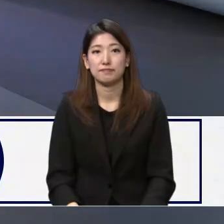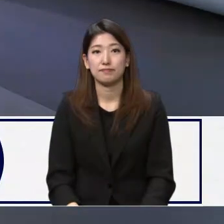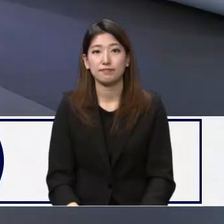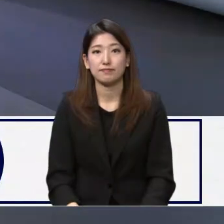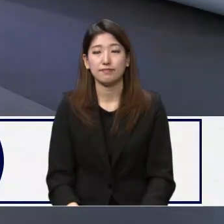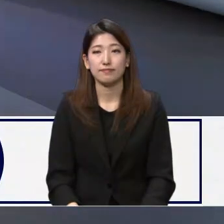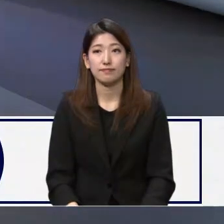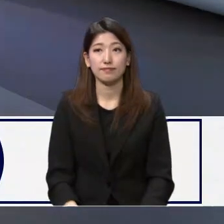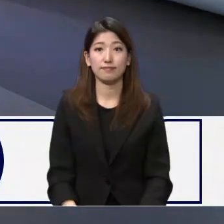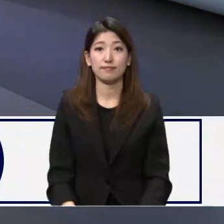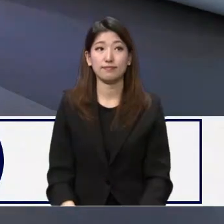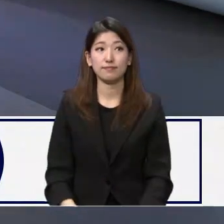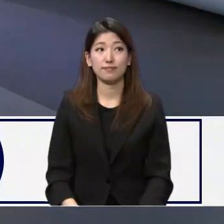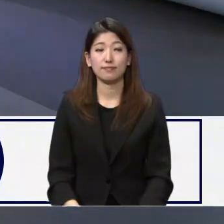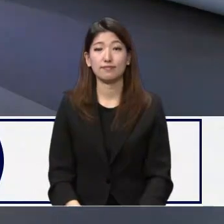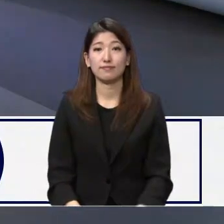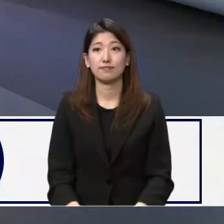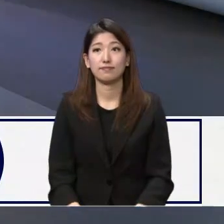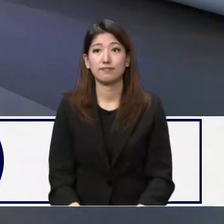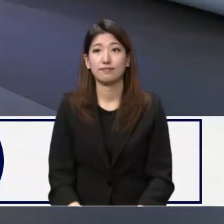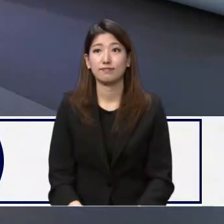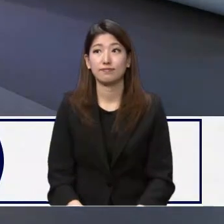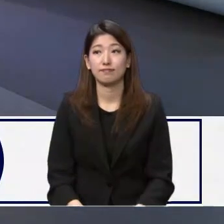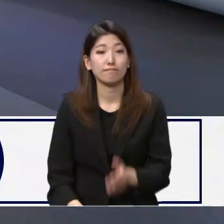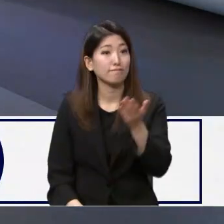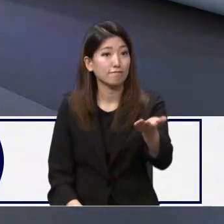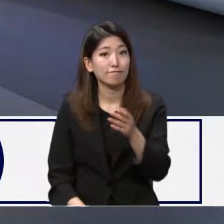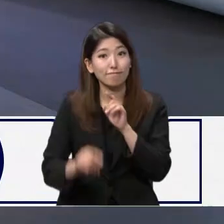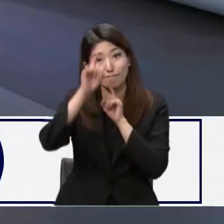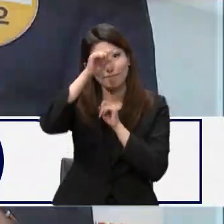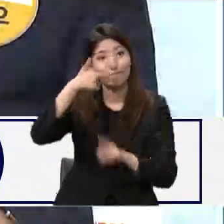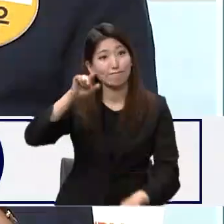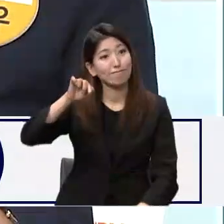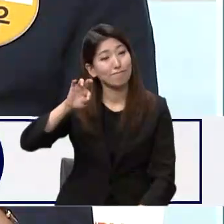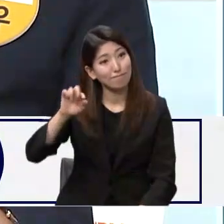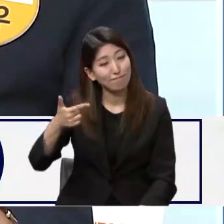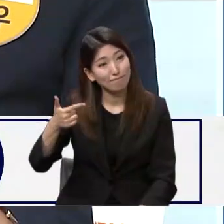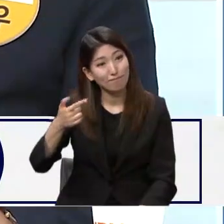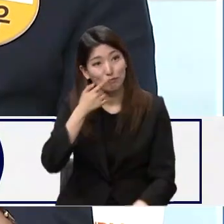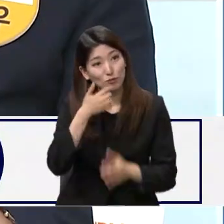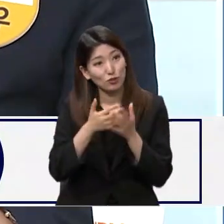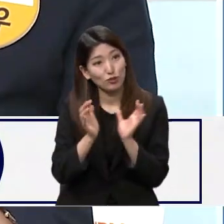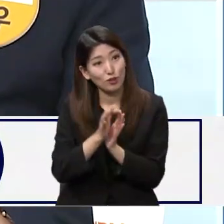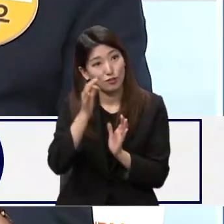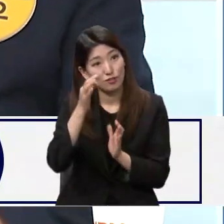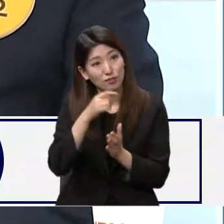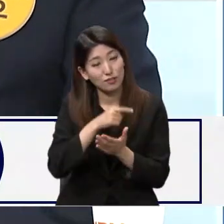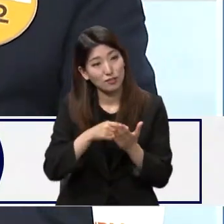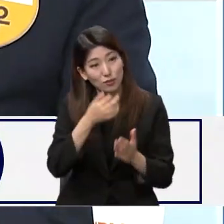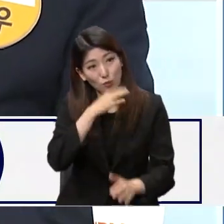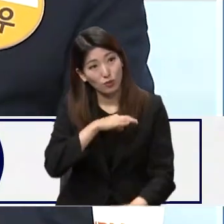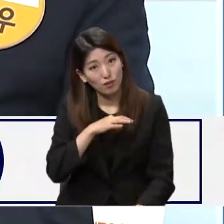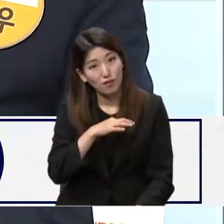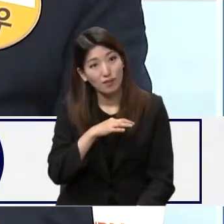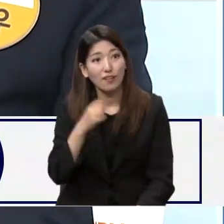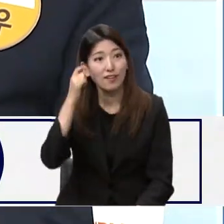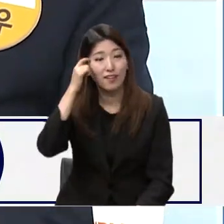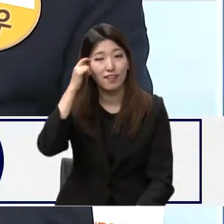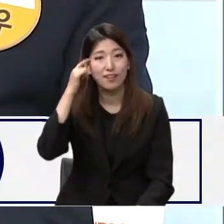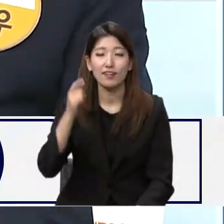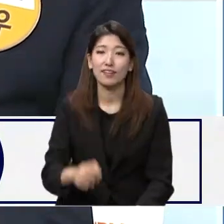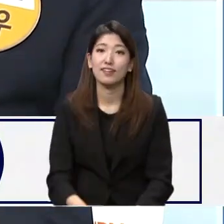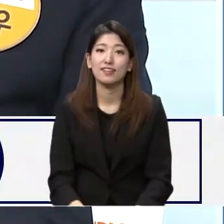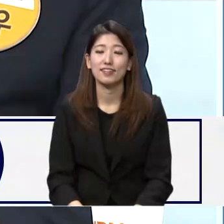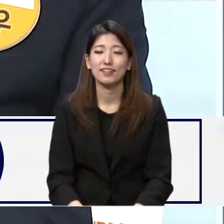플러스다라고 하셨는데 아까 이낙연 전 대표의 귀국 자체가 별로 그렇게 큰 뉴스가 아니라고 하셨는데 일단 플러스로 드셨어요네 플러스라고 하는게